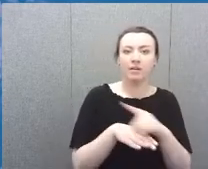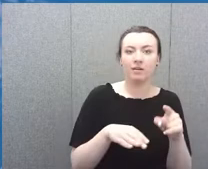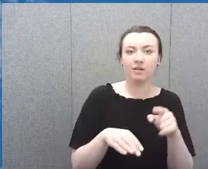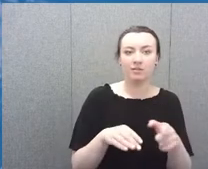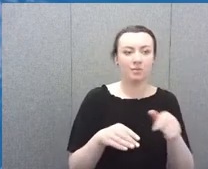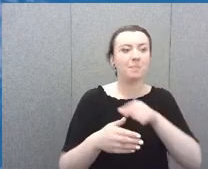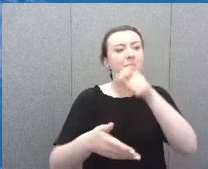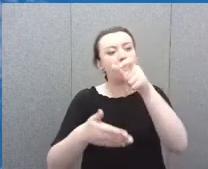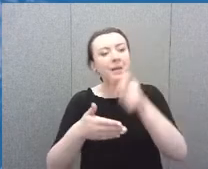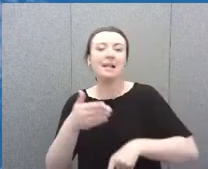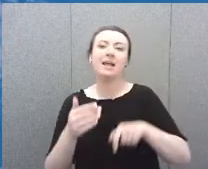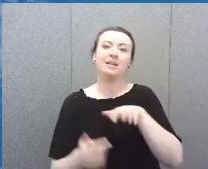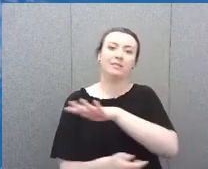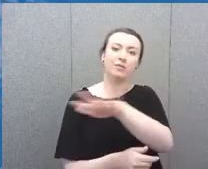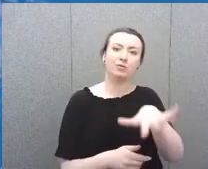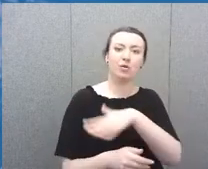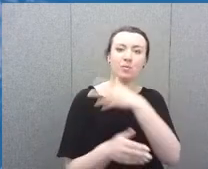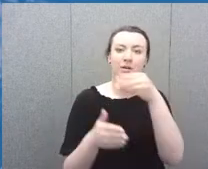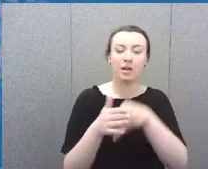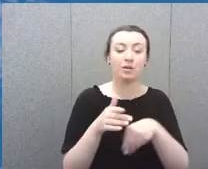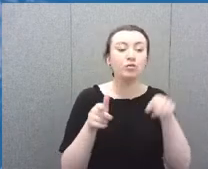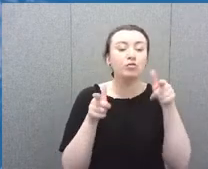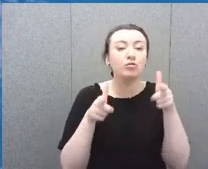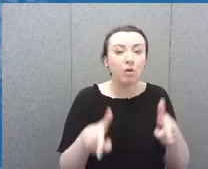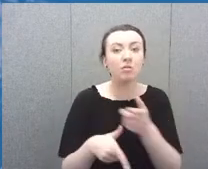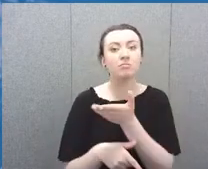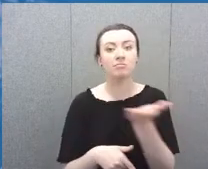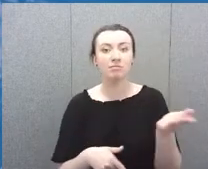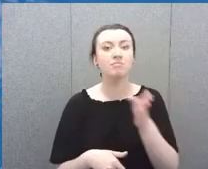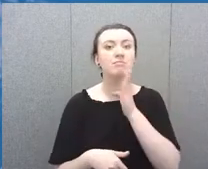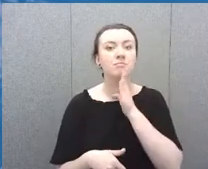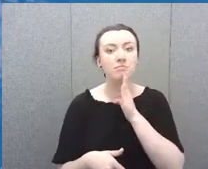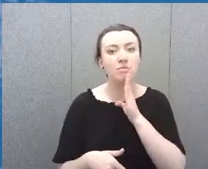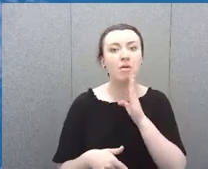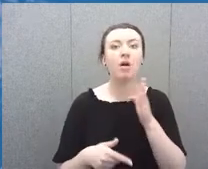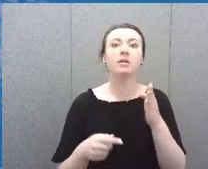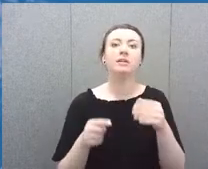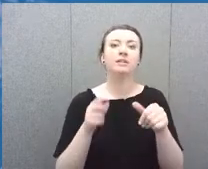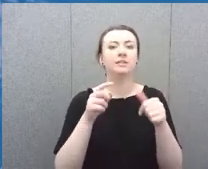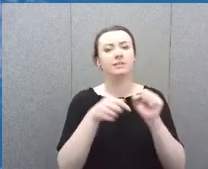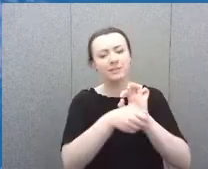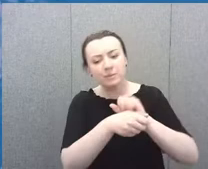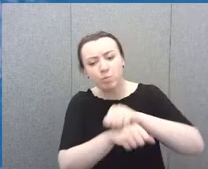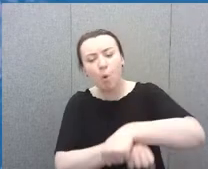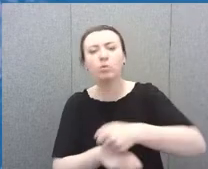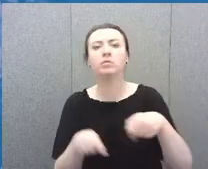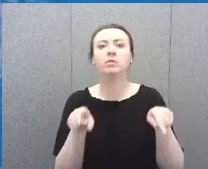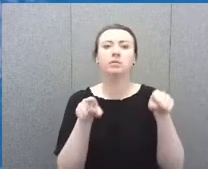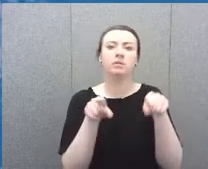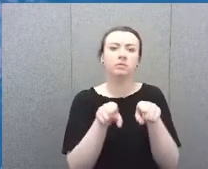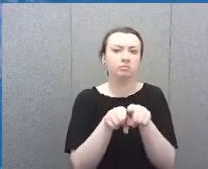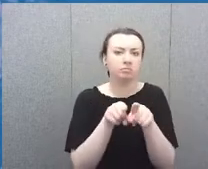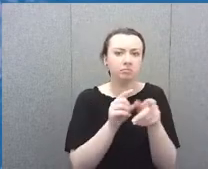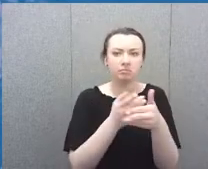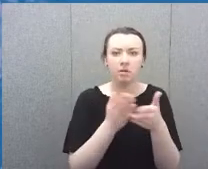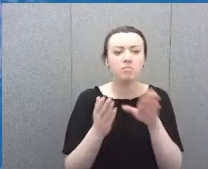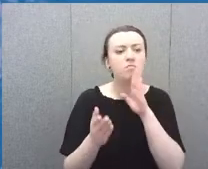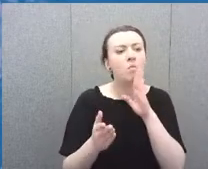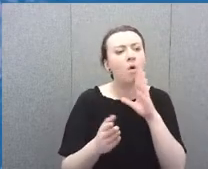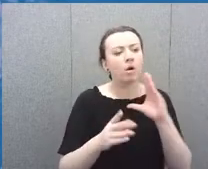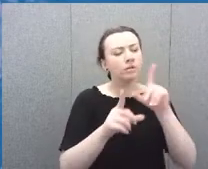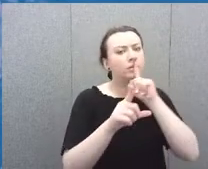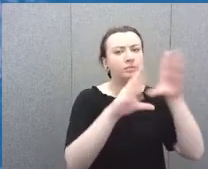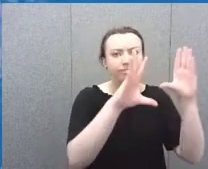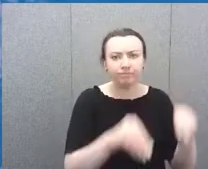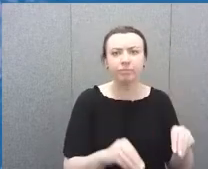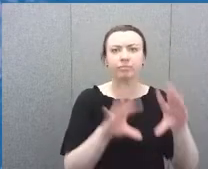в то же самое время они делают прессинг на женские голоса и работают внутри страны тоже